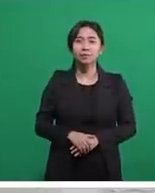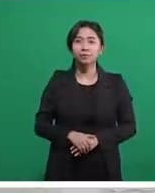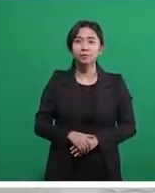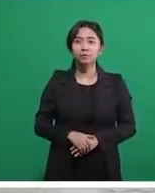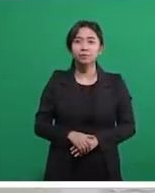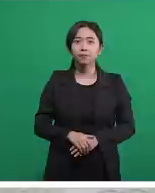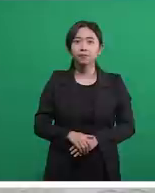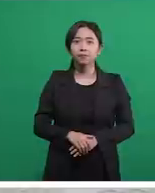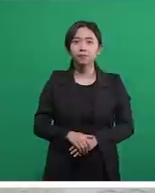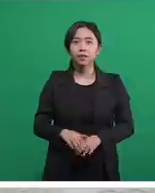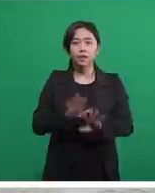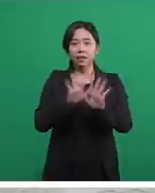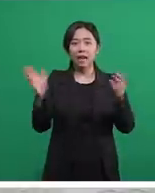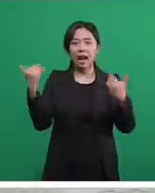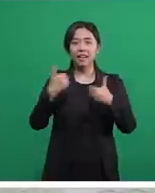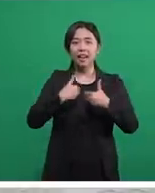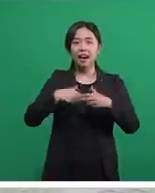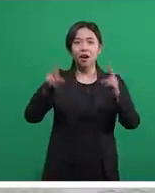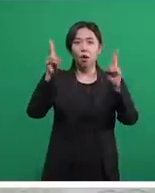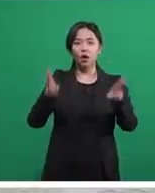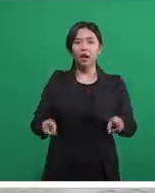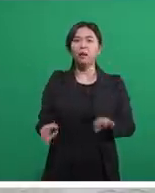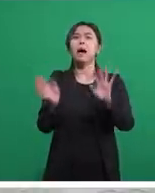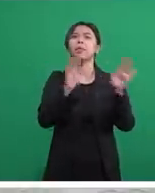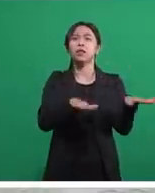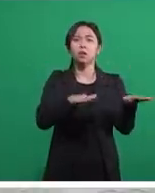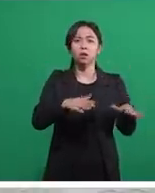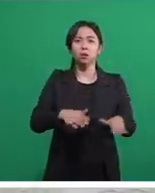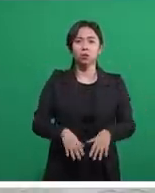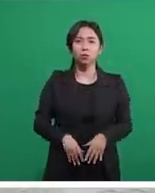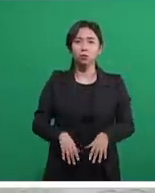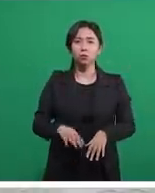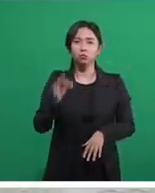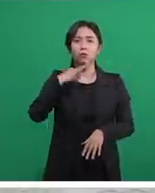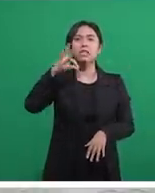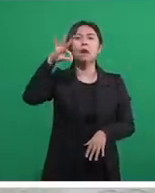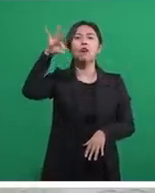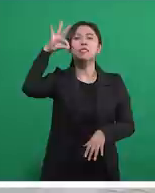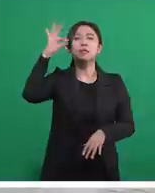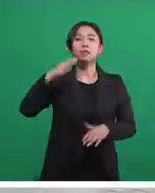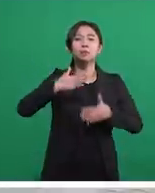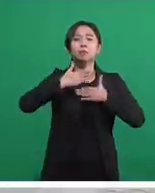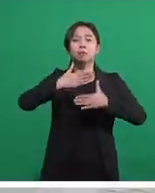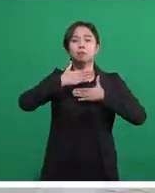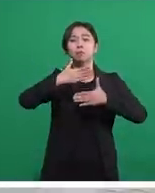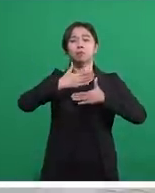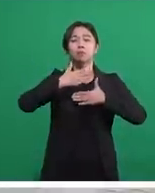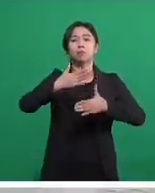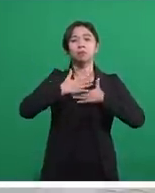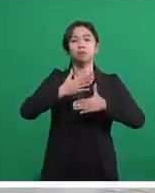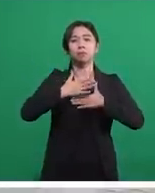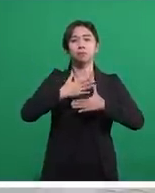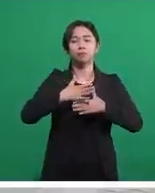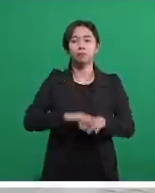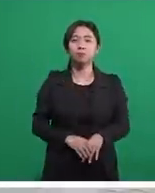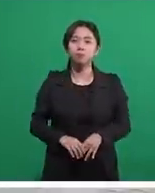harus dipasangi ventilator karena pernafasannya terganggu oleh virus itu, kalau tidak ada lagi orang